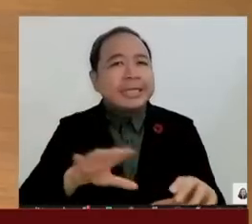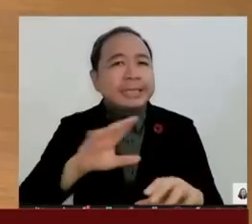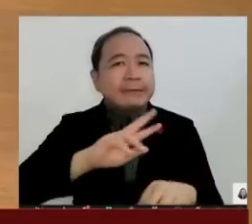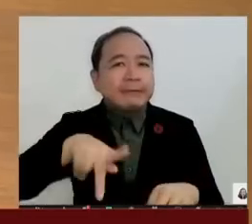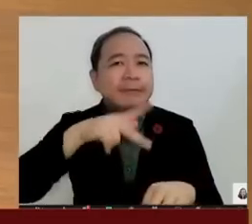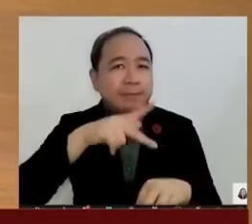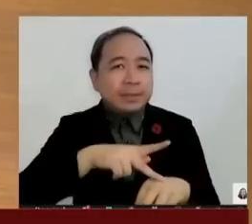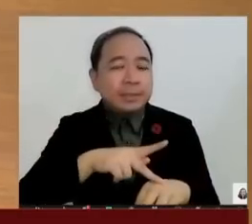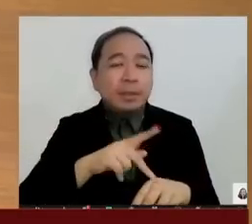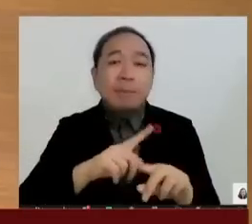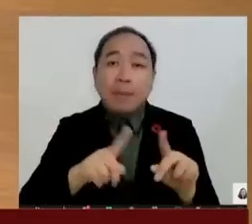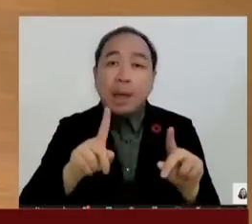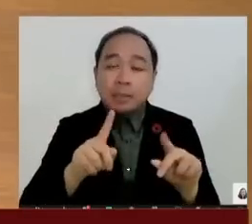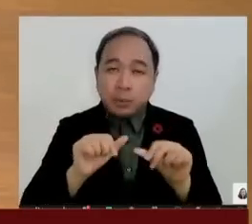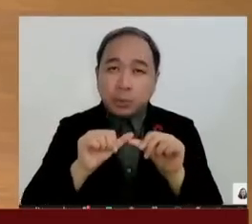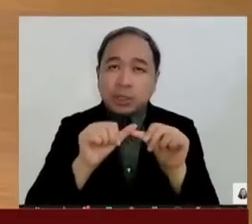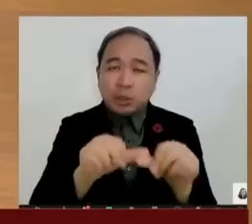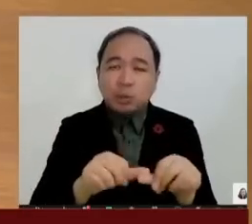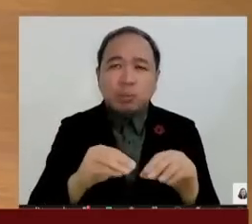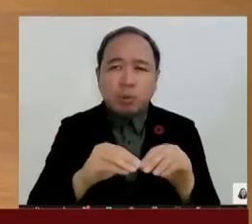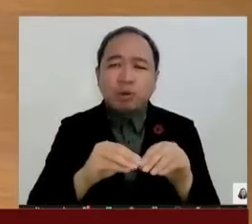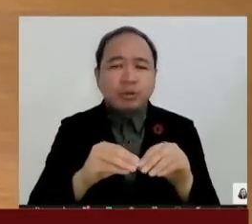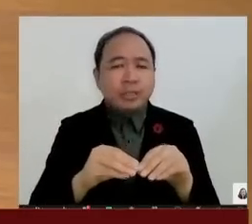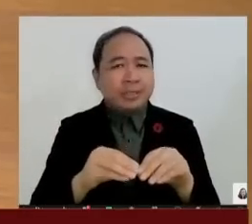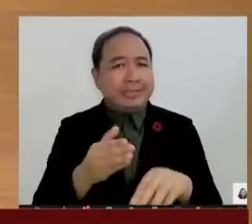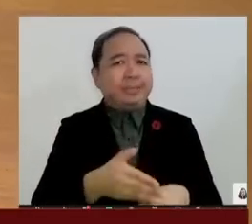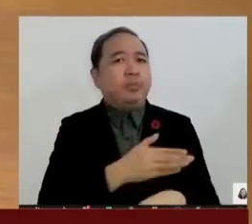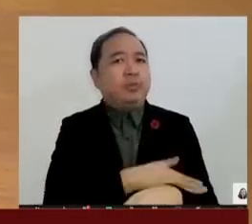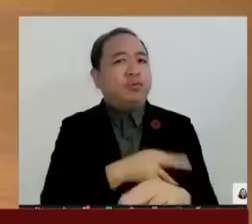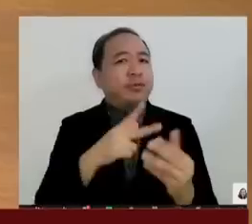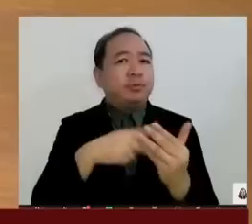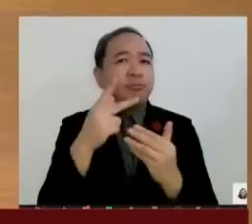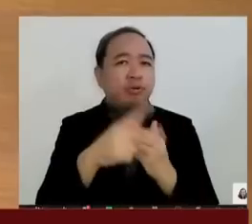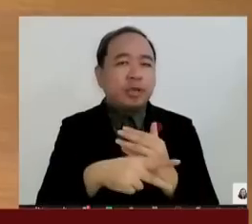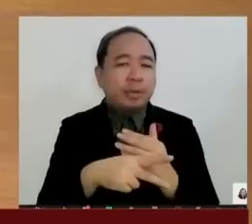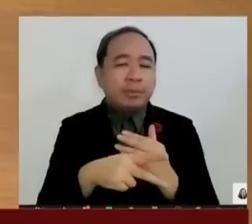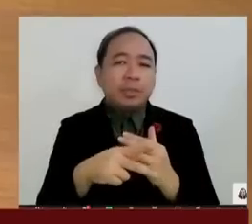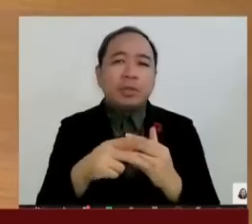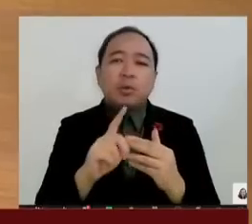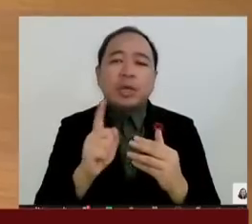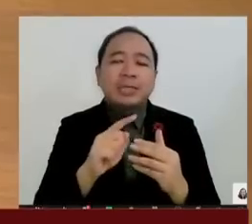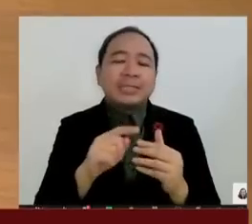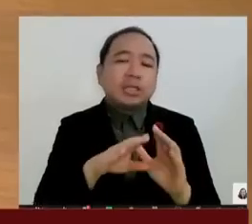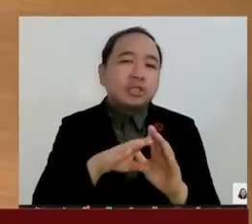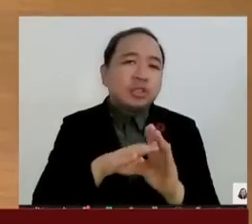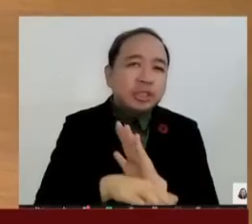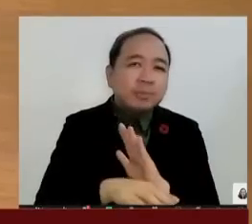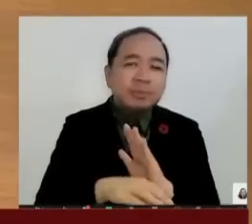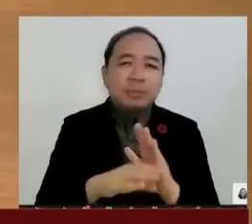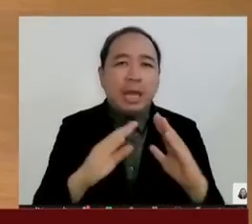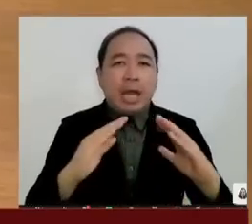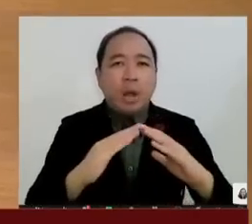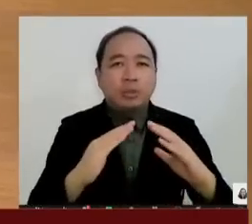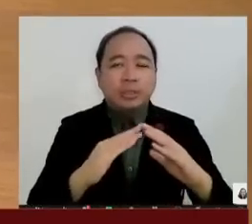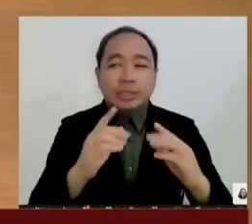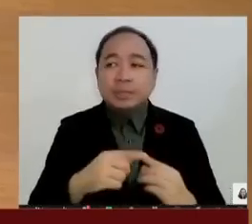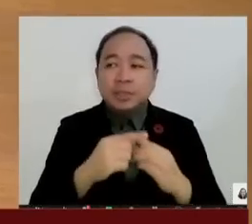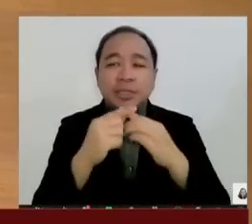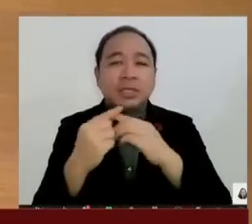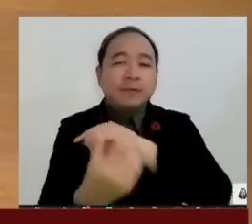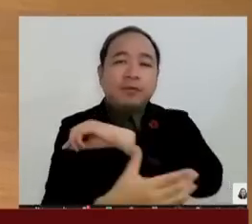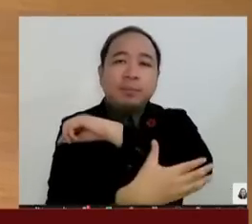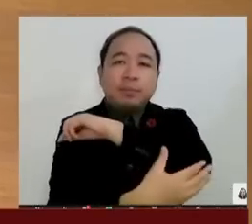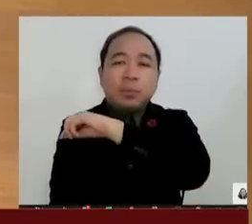natatapos. Papalawigin pa natin ang ating programa sa abot-kayang pabahay, lalo na para sa mga mahihirap nating